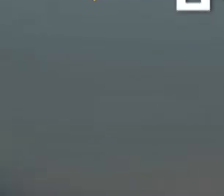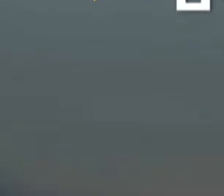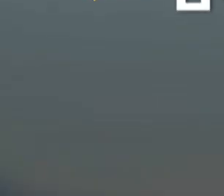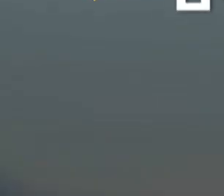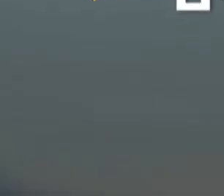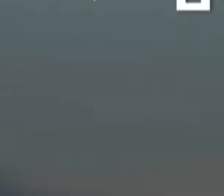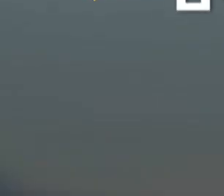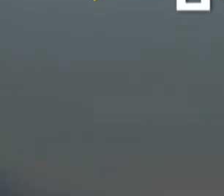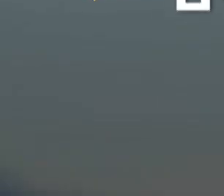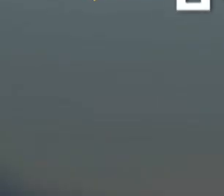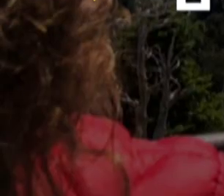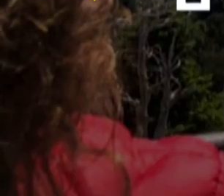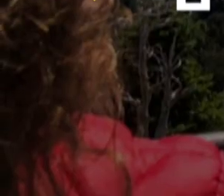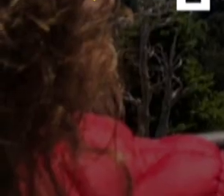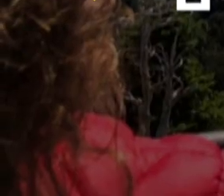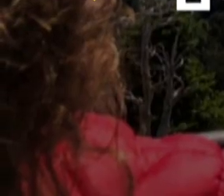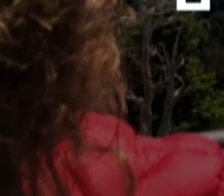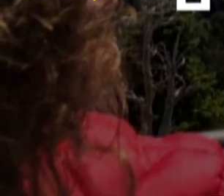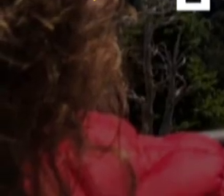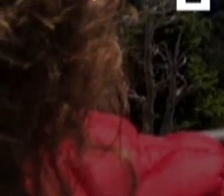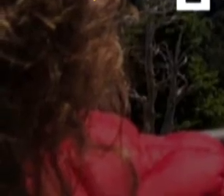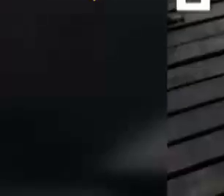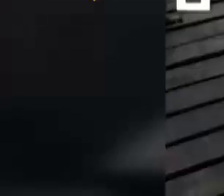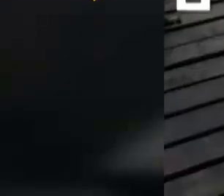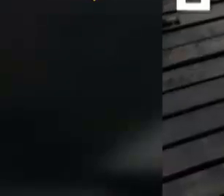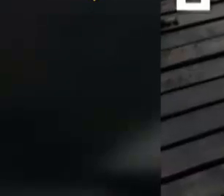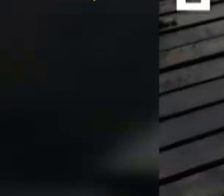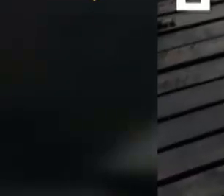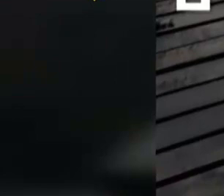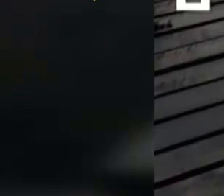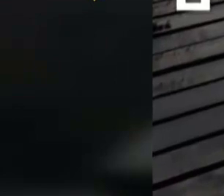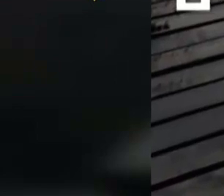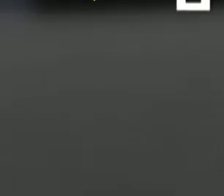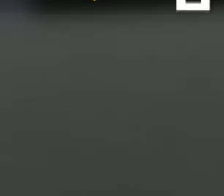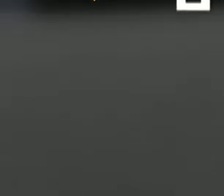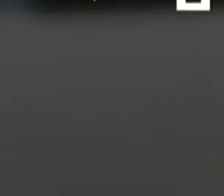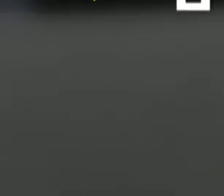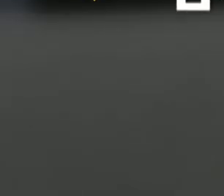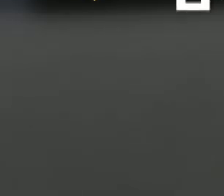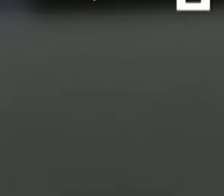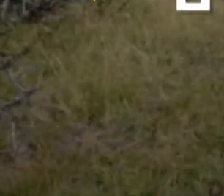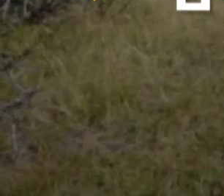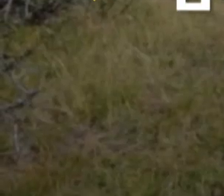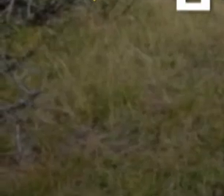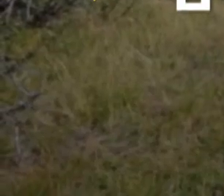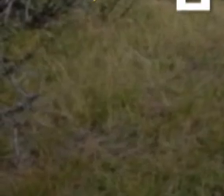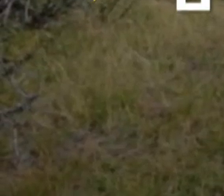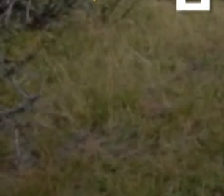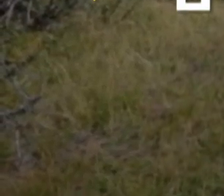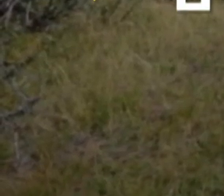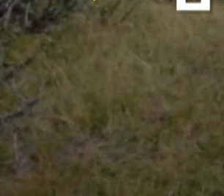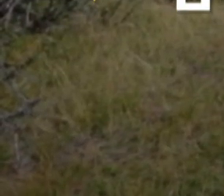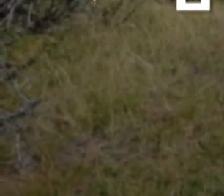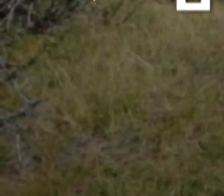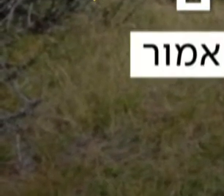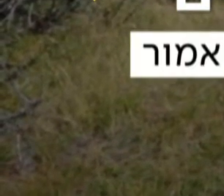Natales. דינה פורט וגלילה ביטון נהרגו בתאונת שייט בשמורת טבע. מאבק על חיי שני מטיילים ישראלים